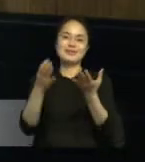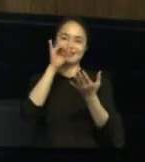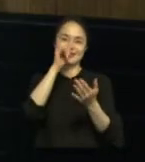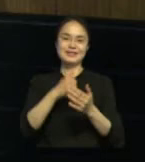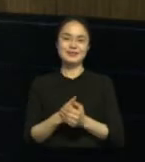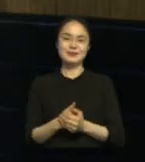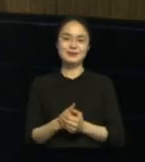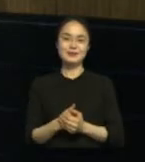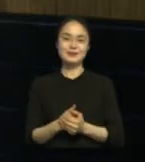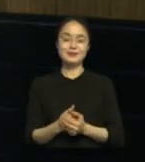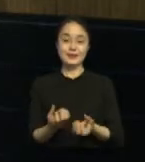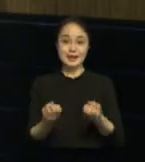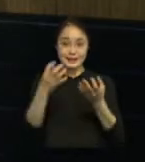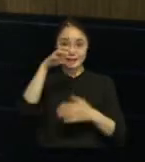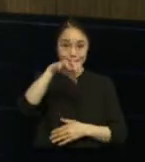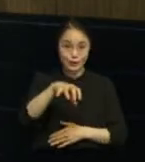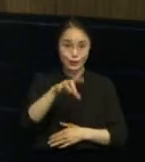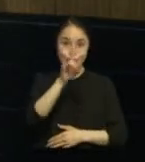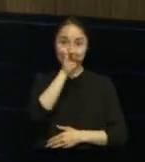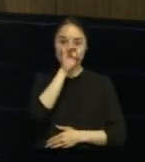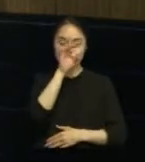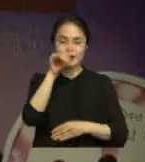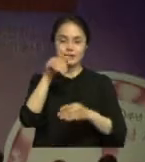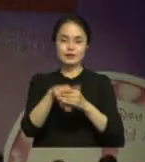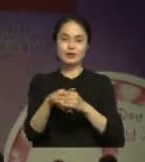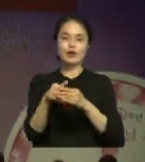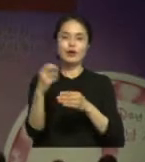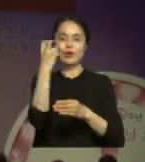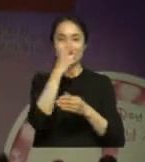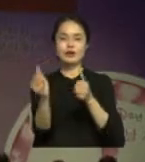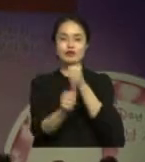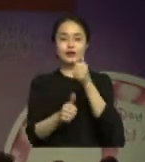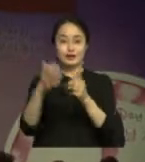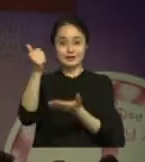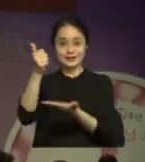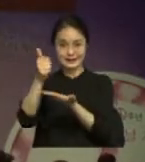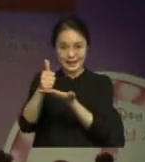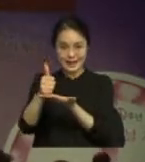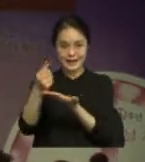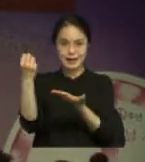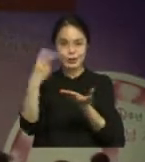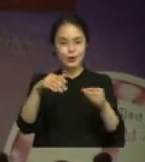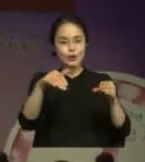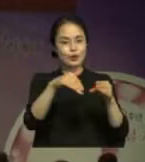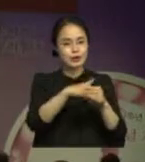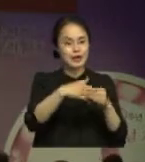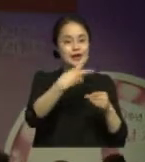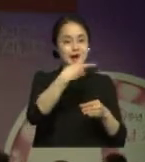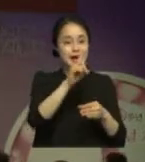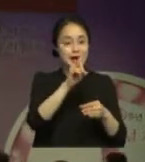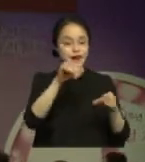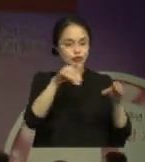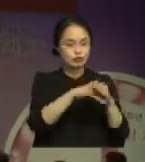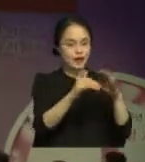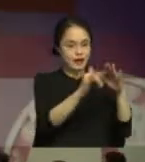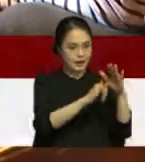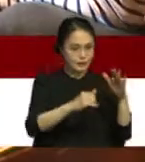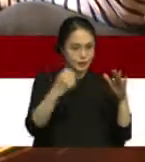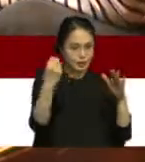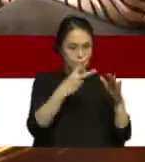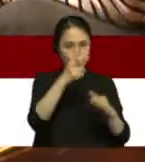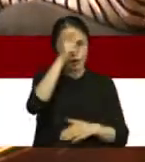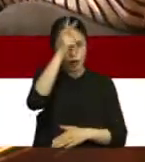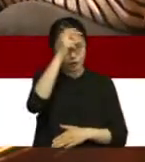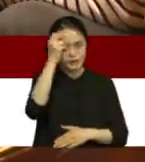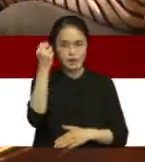행사장에는 권순일 중앙선거관리위원장을 포함 선거 유공자와 장애인, 다문화 가정, 경찰 소방 공무원 등